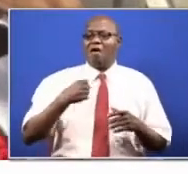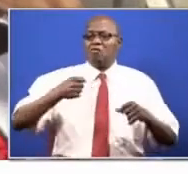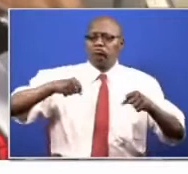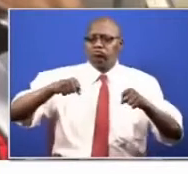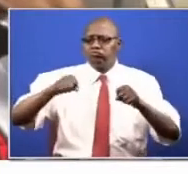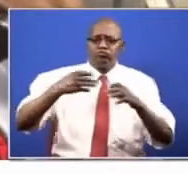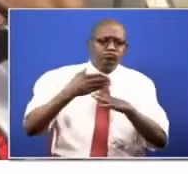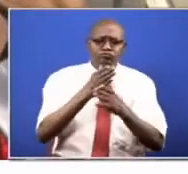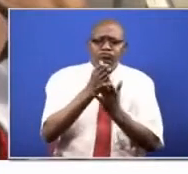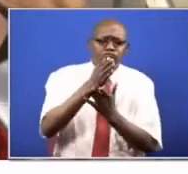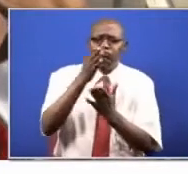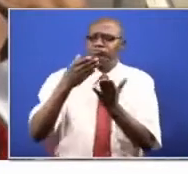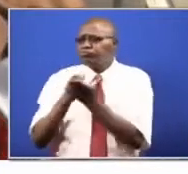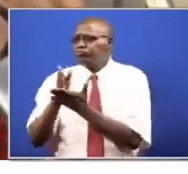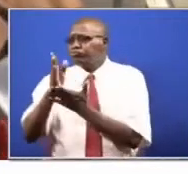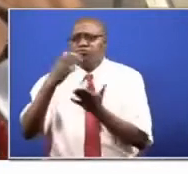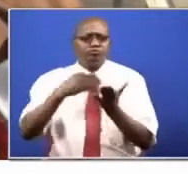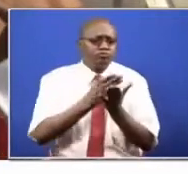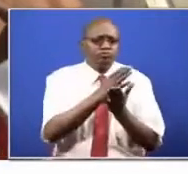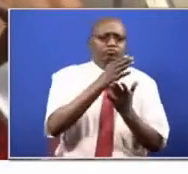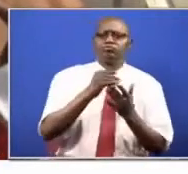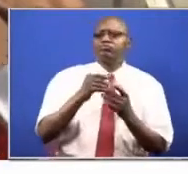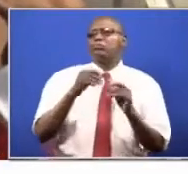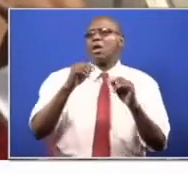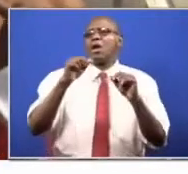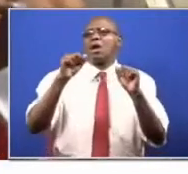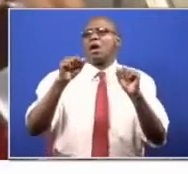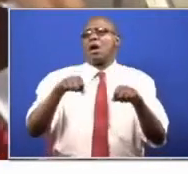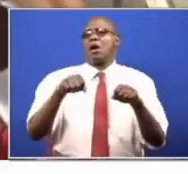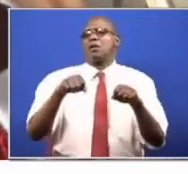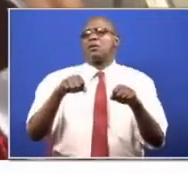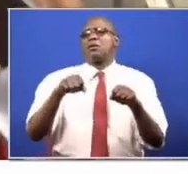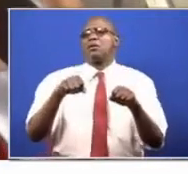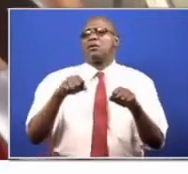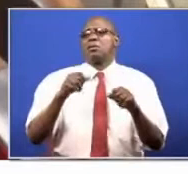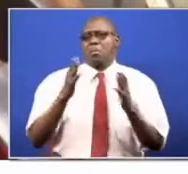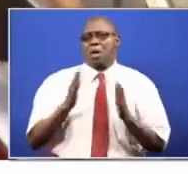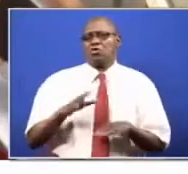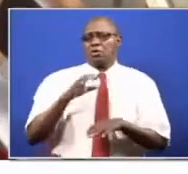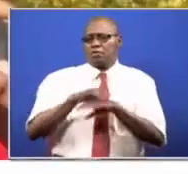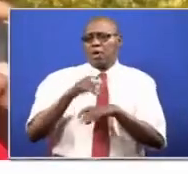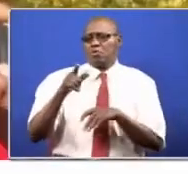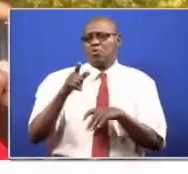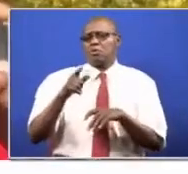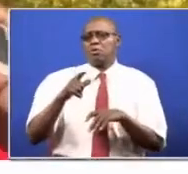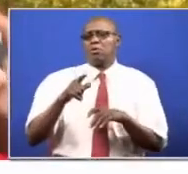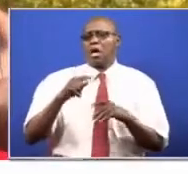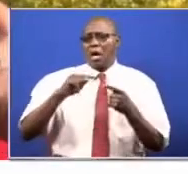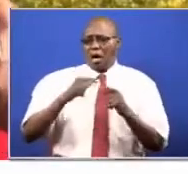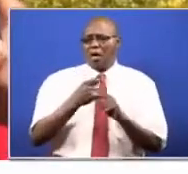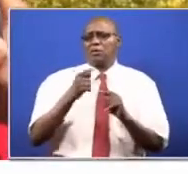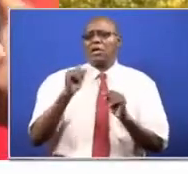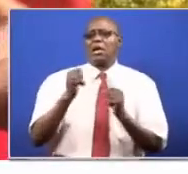kila mahali, na wanaweza pata hizo, unaweza pata mtu ameumia anaweza wanaweza wakolea. Narok imekuwa